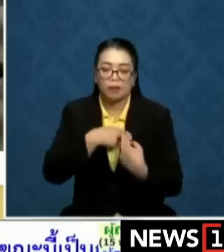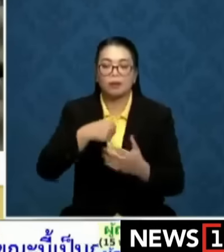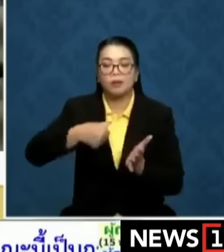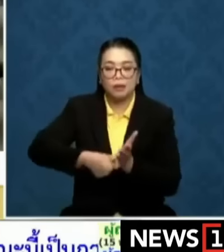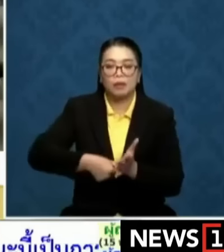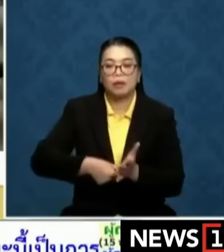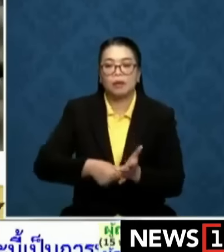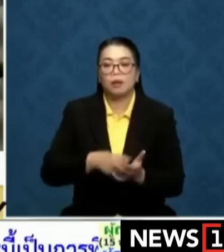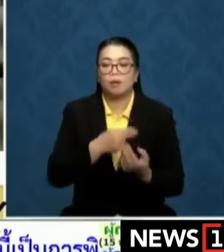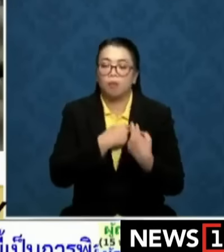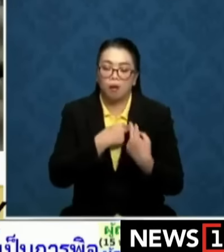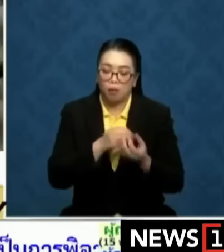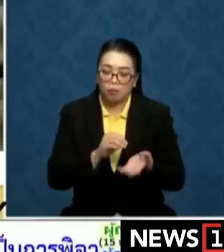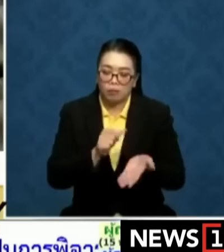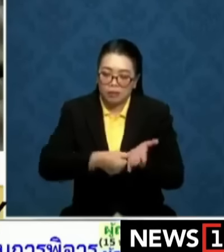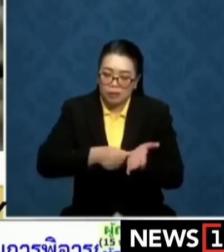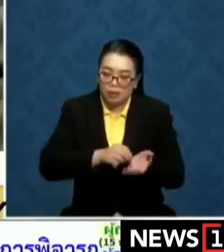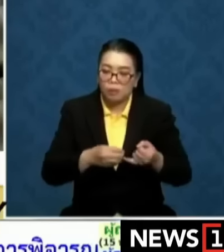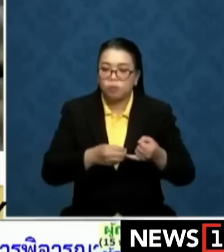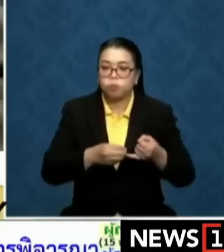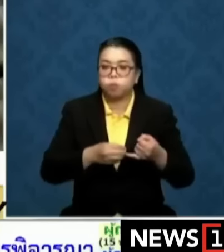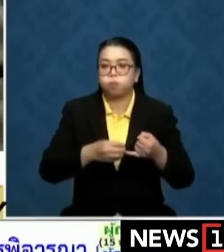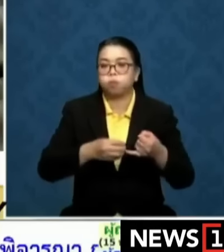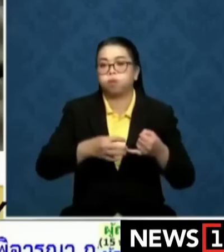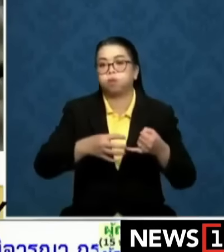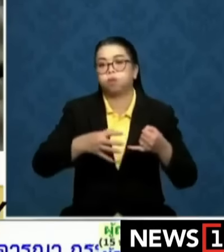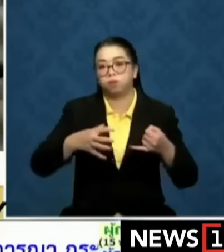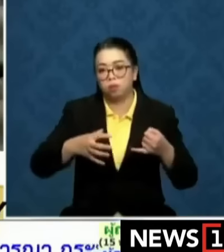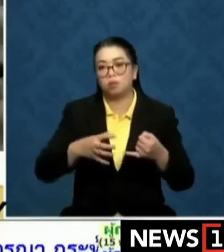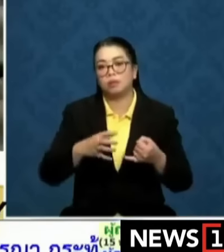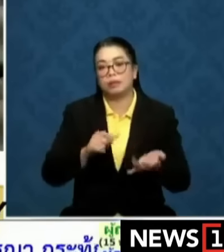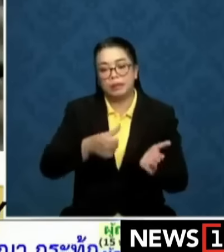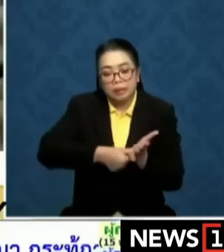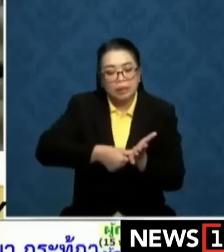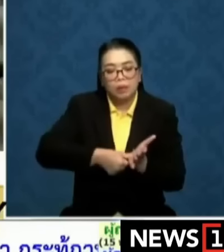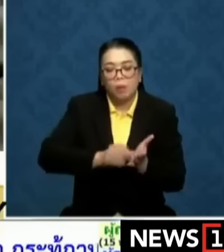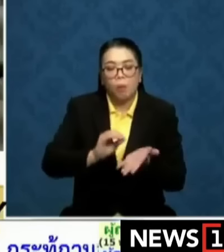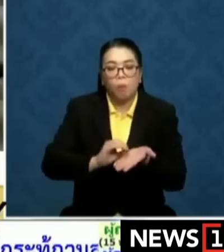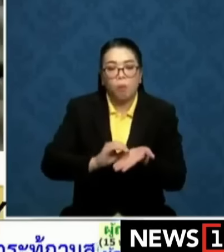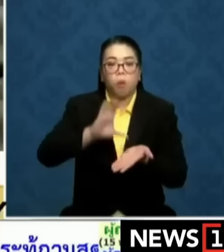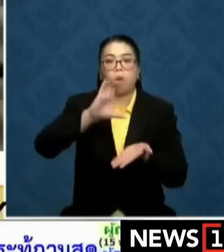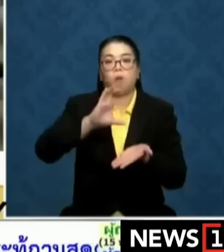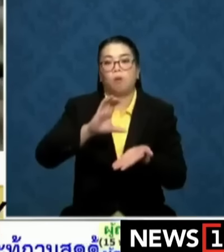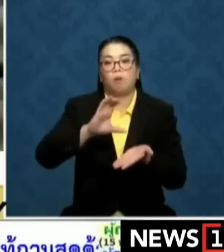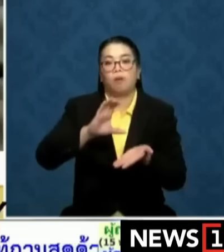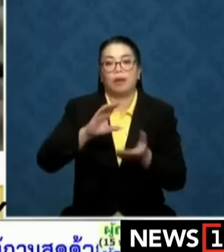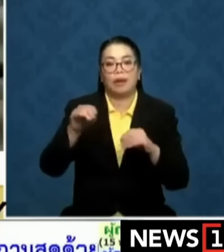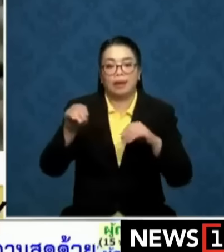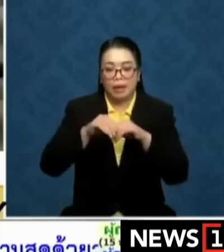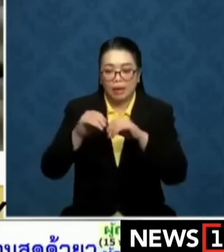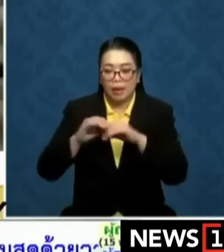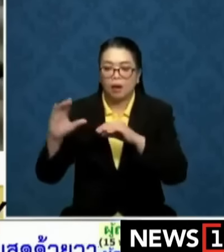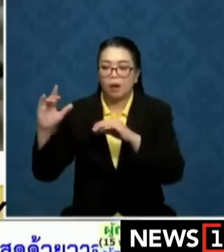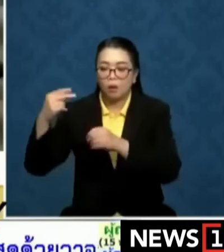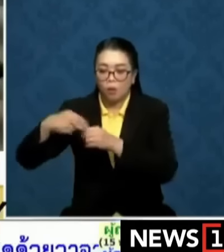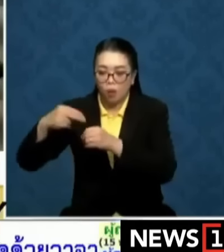จ้าของรถไฟฟ้าเขาเพิ่งไปเขาใหญ่กัน มาก็ไม่ก็คุณสุภโชติเนี่ยเขายังแบบว่าปฏิญญาเขาใหญ่เลยแล้วก็ถ